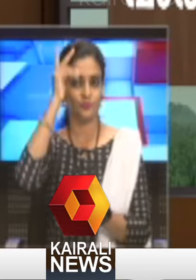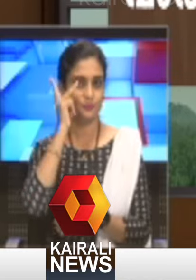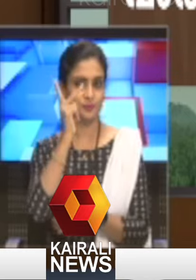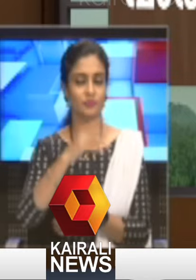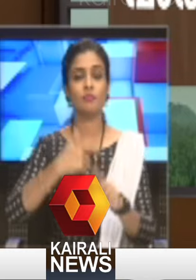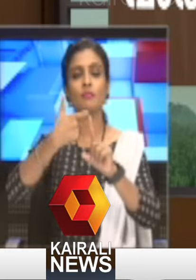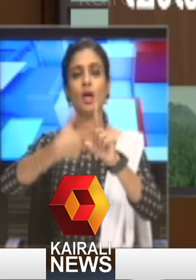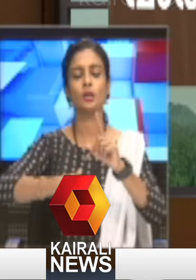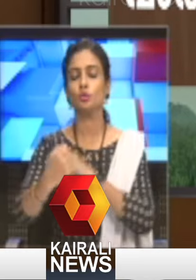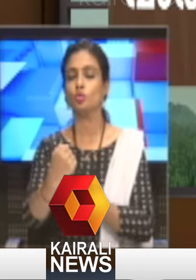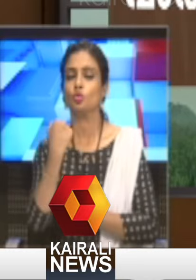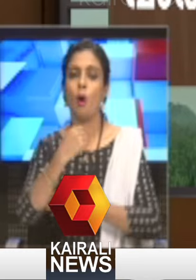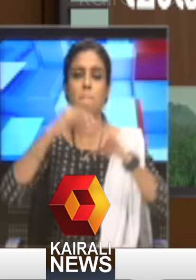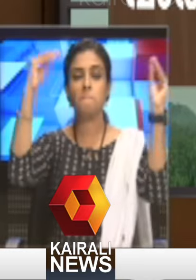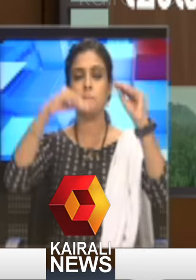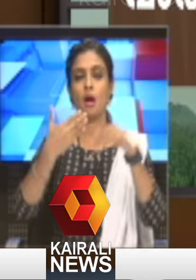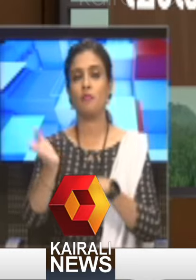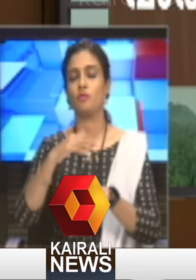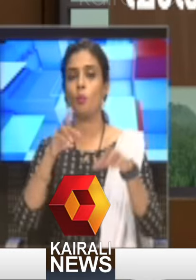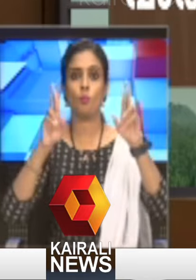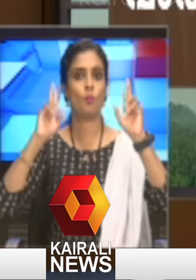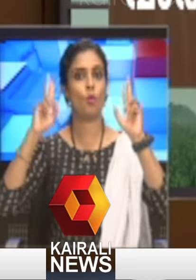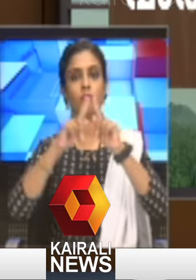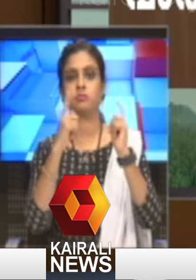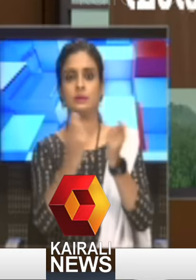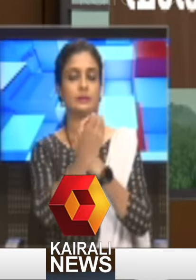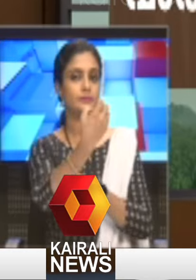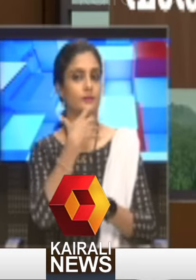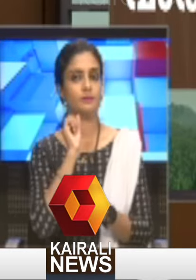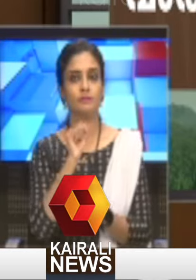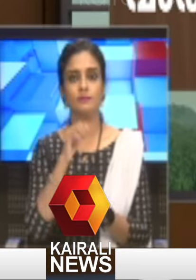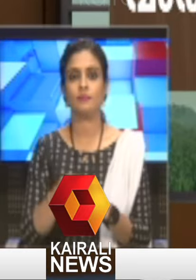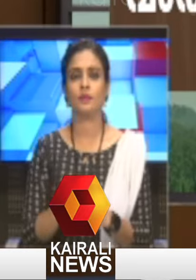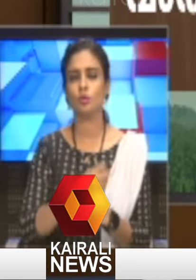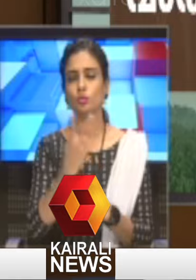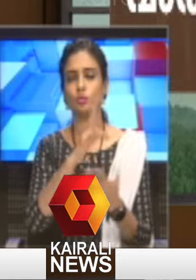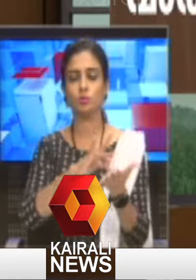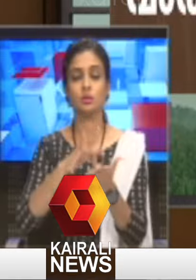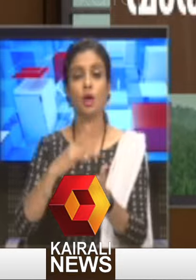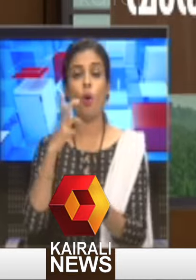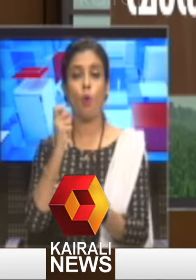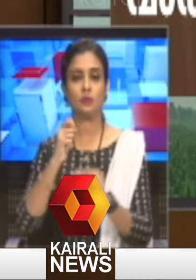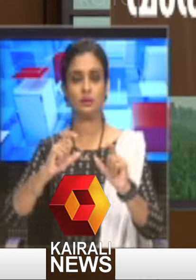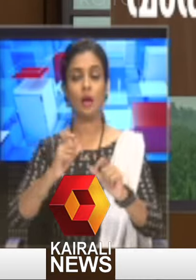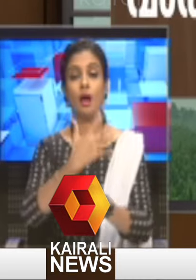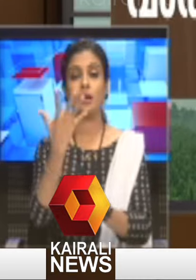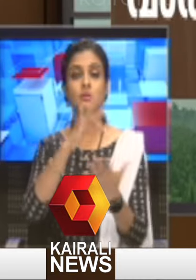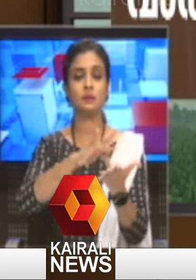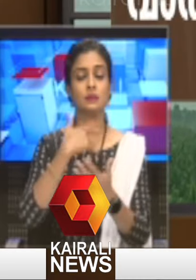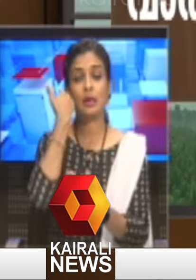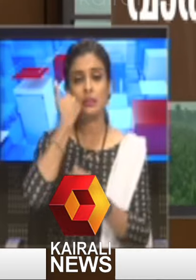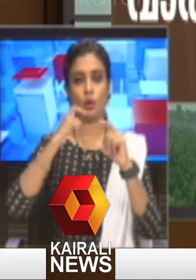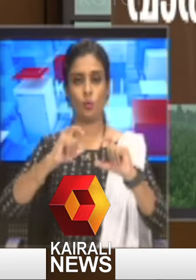സംസ്ഥാനത്ത് അതിശക്തമായ മഴയ്ക്ക് സാധ്യതയെന്ന് കേന്ദ്ര കാലാവസ്ഥ വകുപ്പിന്റെ മുന്നറിയിപ്പ് രണ്ട് ജില്ലകളിൽ ഓറഞ്ച് അലേർട്ടും അഞ്ച് ജില്ലകളിൽ യെല്ലോ